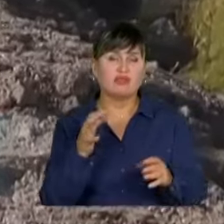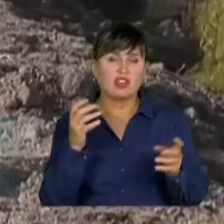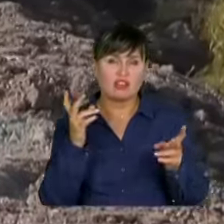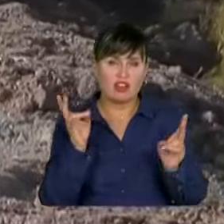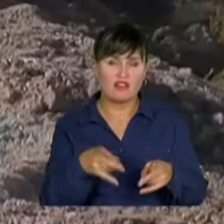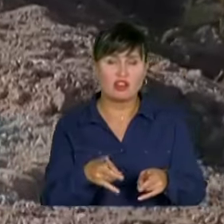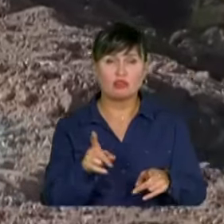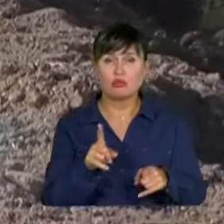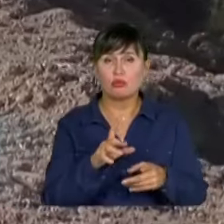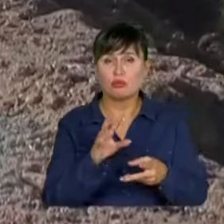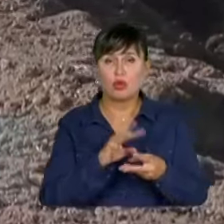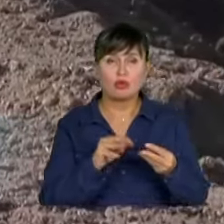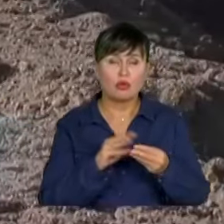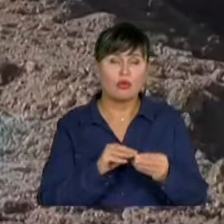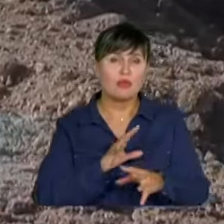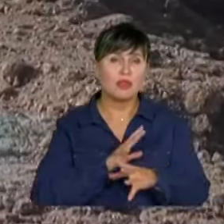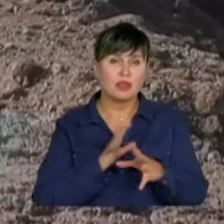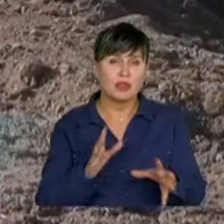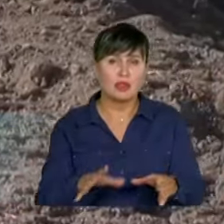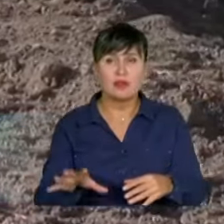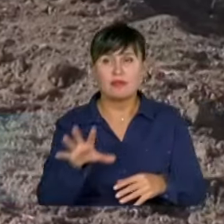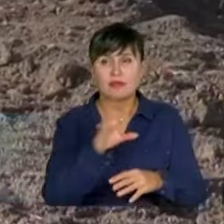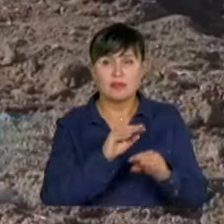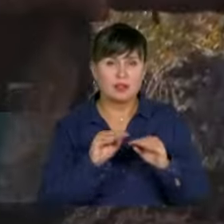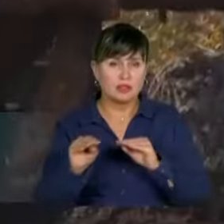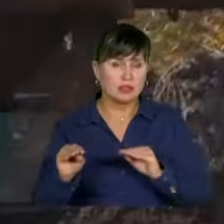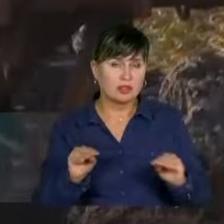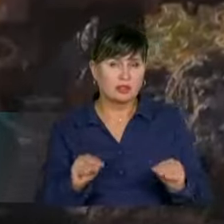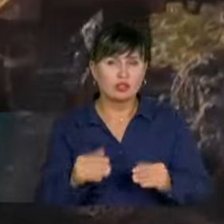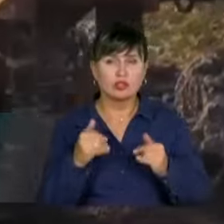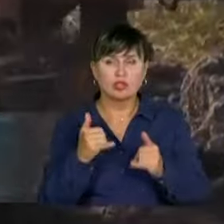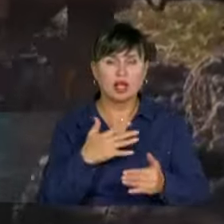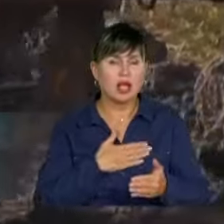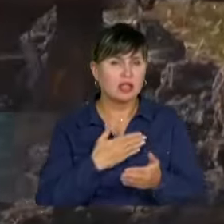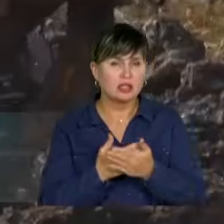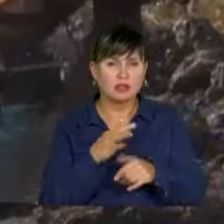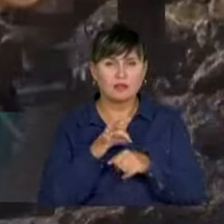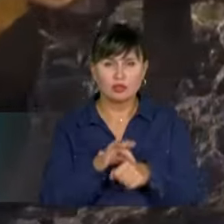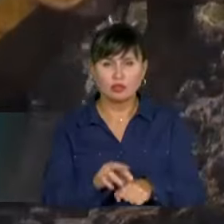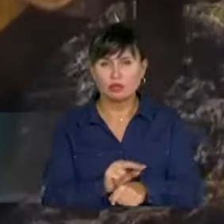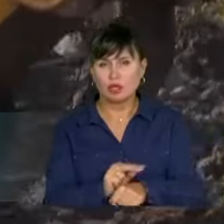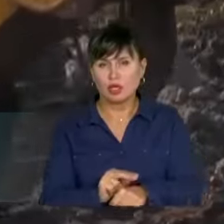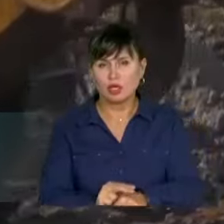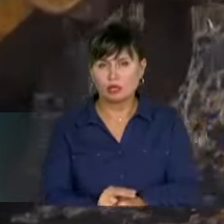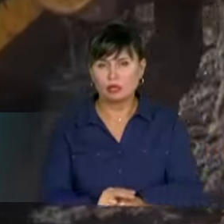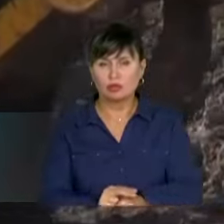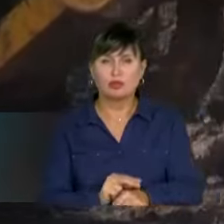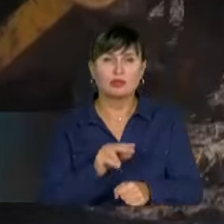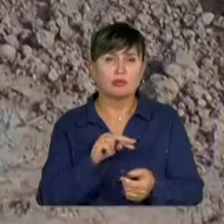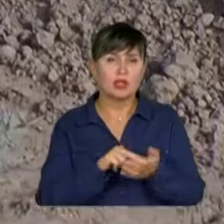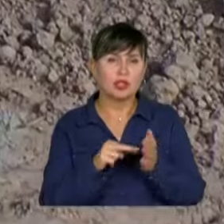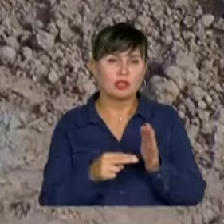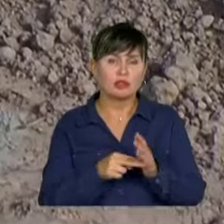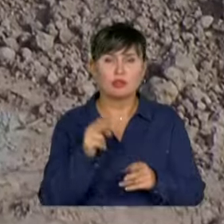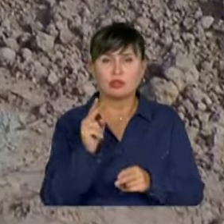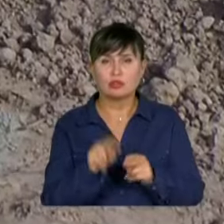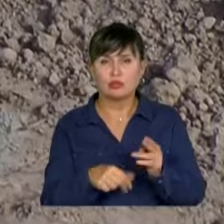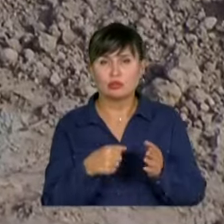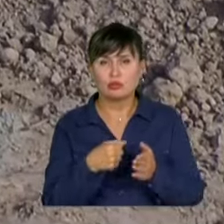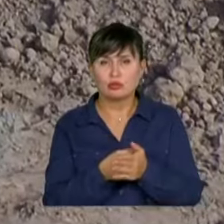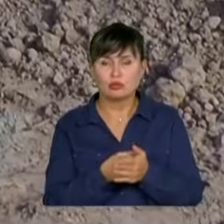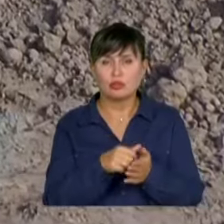допустить подобного сценария, на всех гидросооружениях региона сейчас активно ведутся строительные работы. Их планируют завершить до